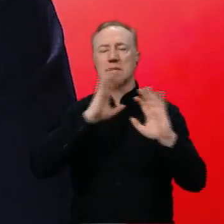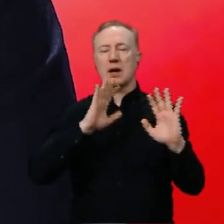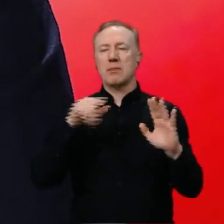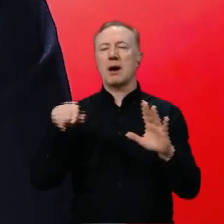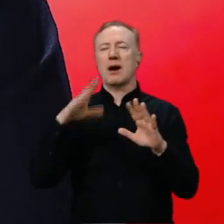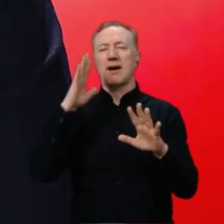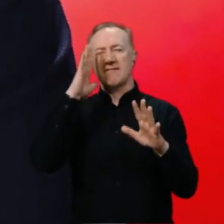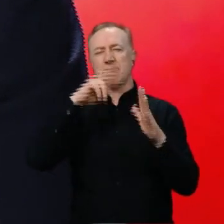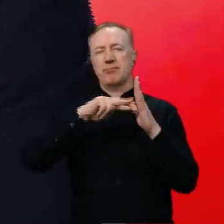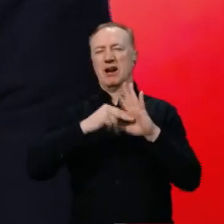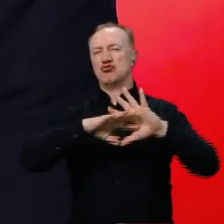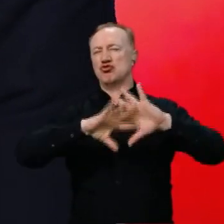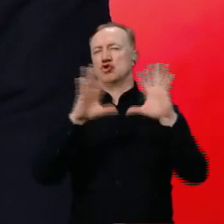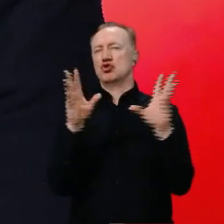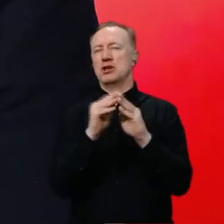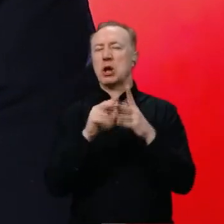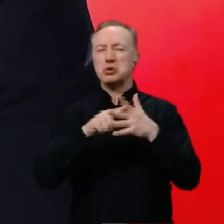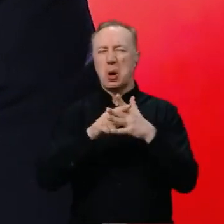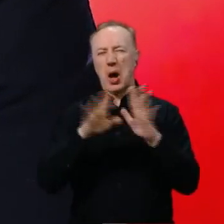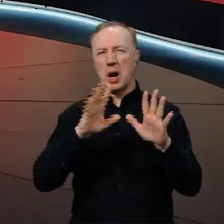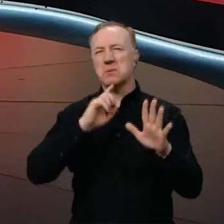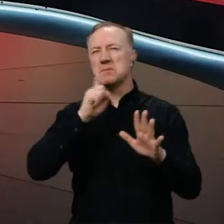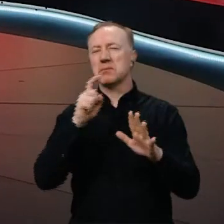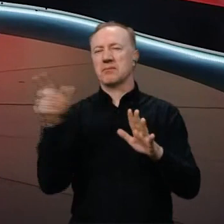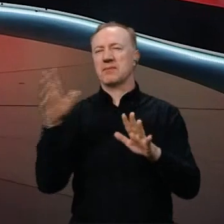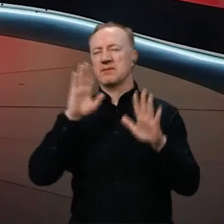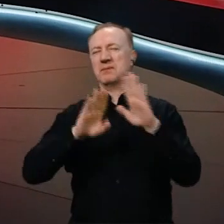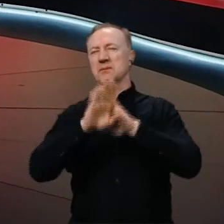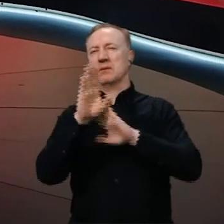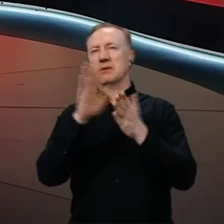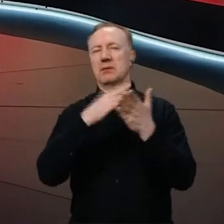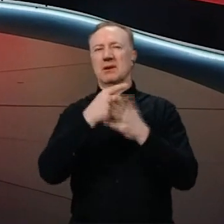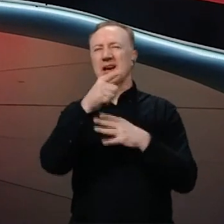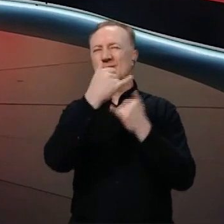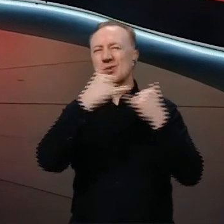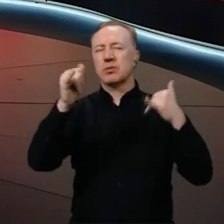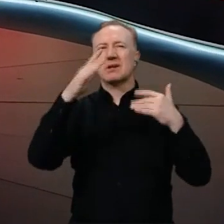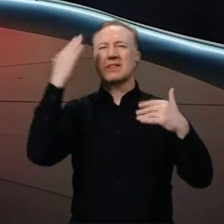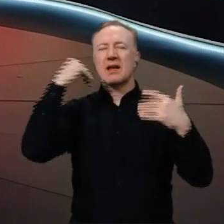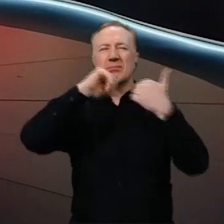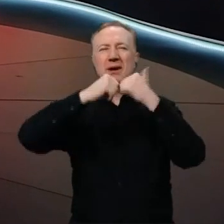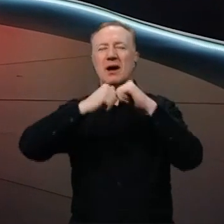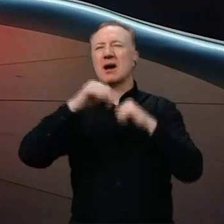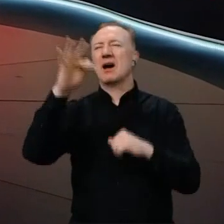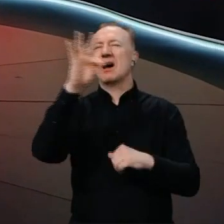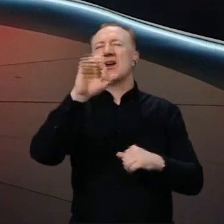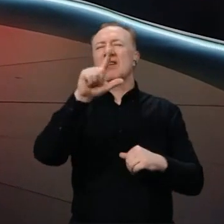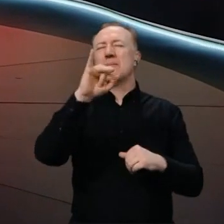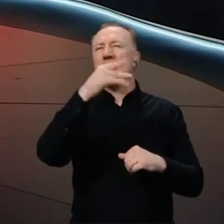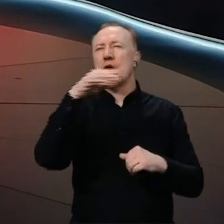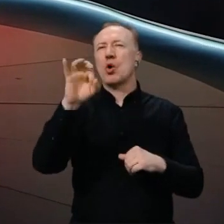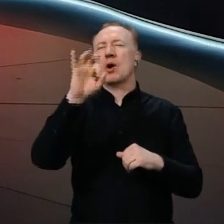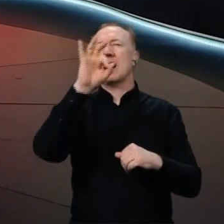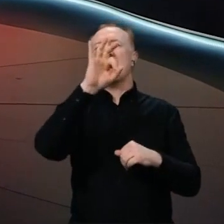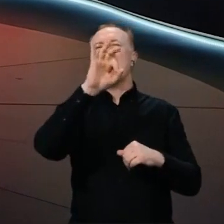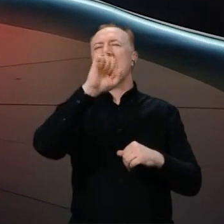Euro, Fenerbahce Stambuł, jesienią Aston Villa, czy teraz Flamengo. Czy mi się to podoba? Nie do końca, bo uważam, że